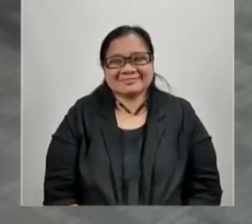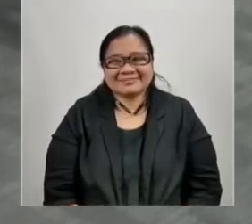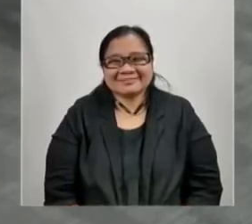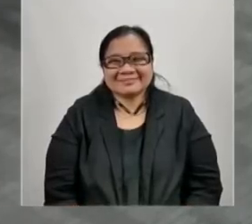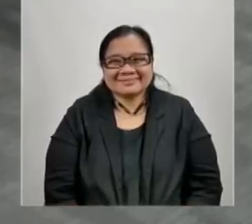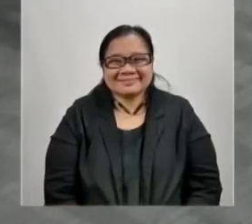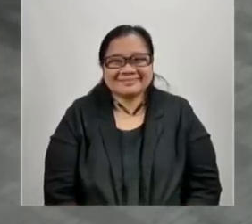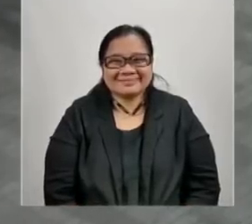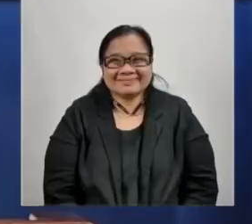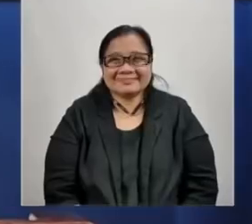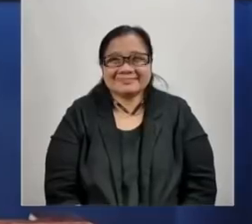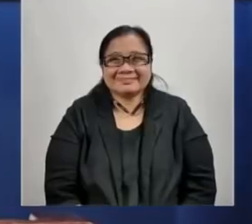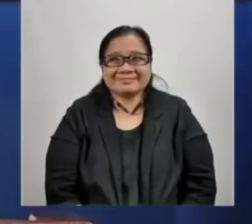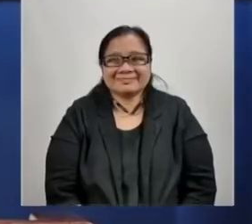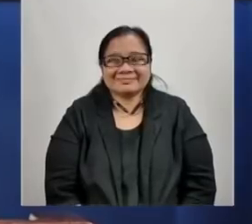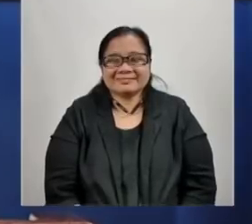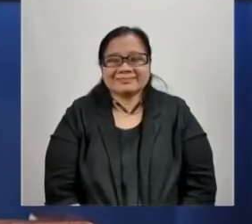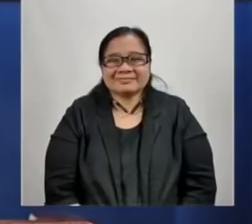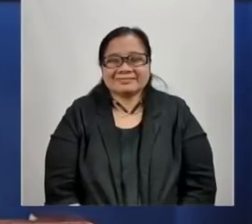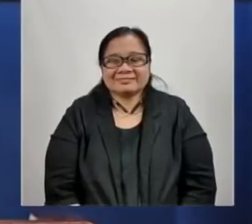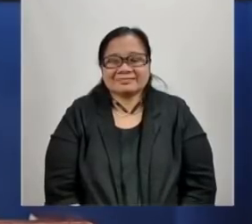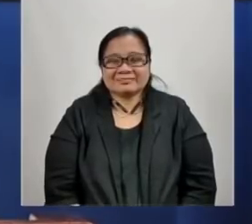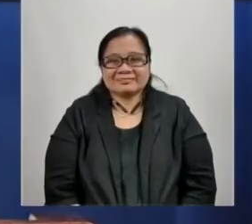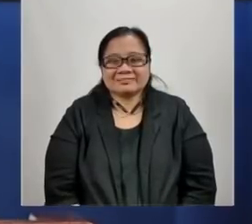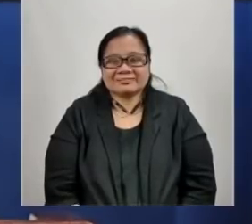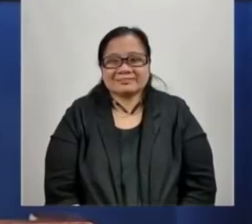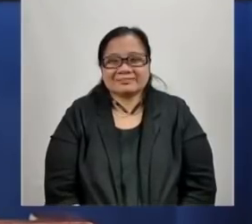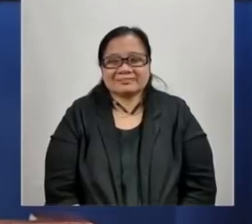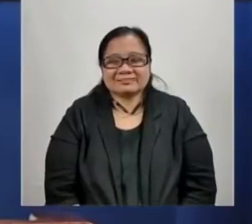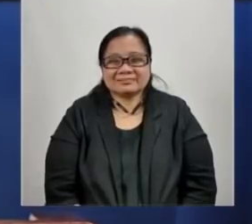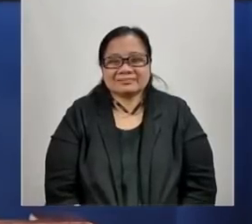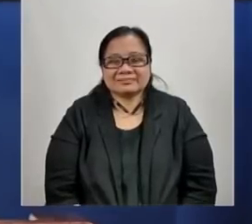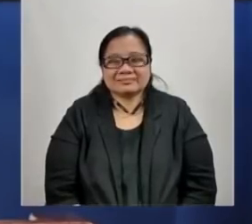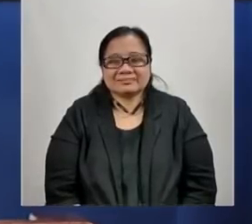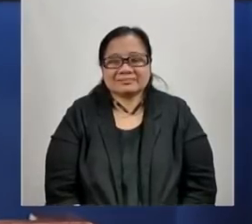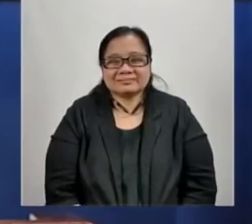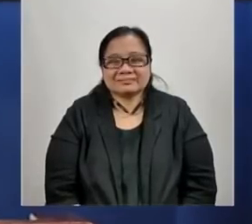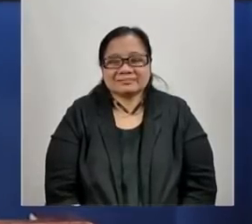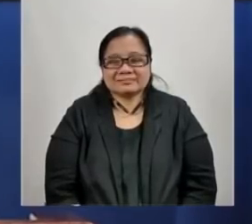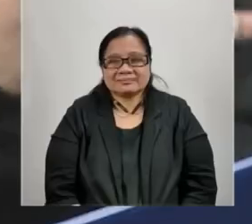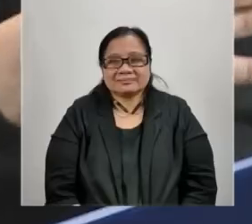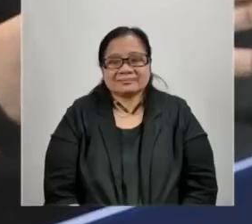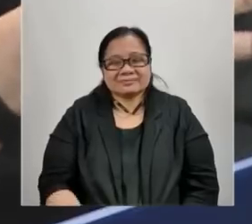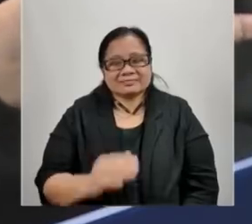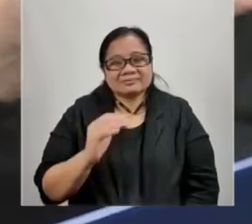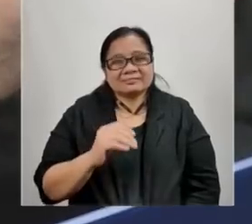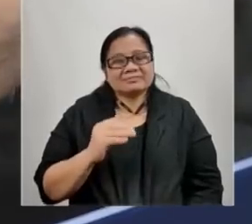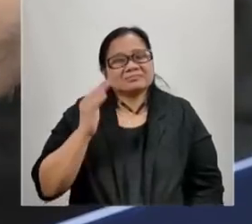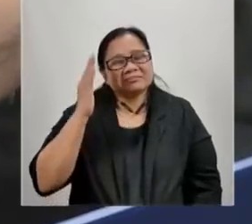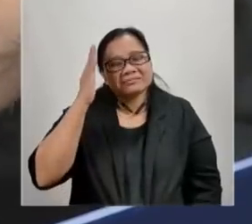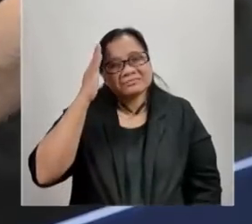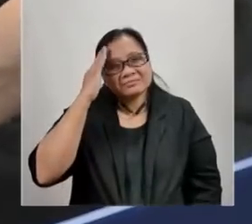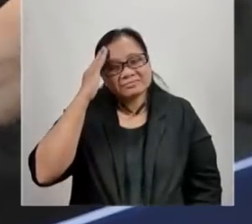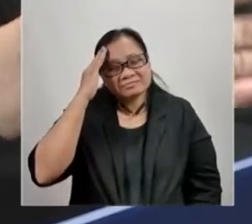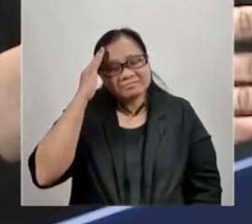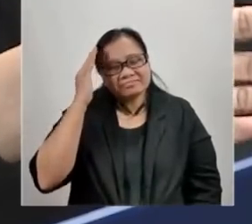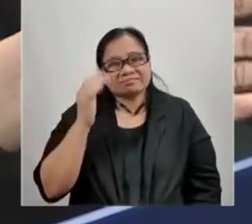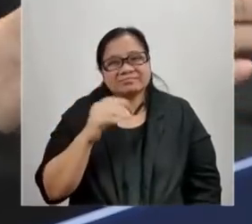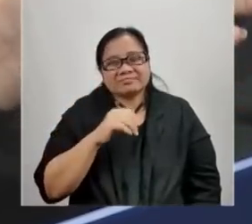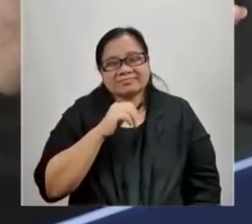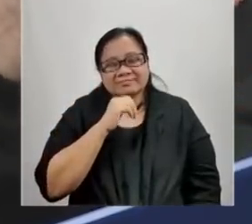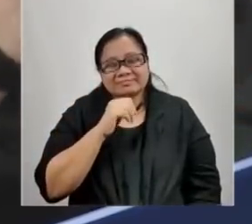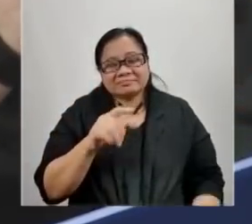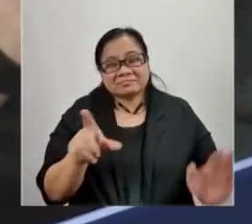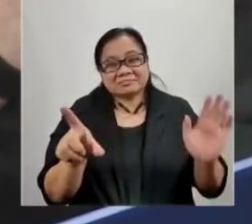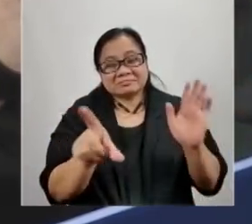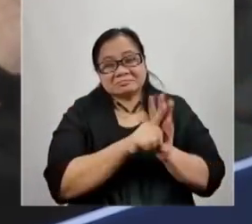on that particular thing po na, that alone, alam nilang illegal, hindi naman to baguhan ng mga nasa SRA. Well,